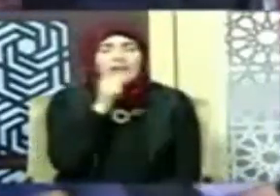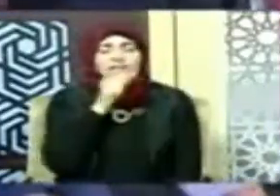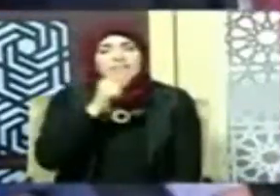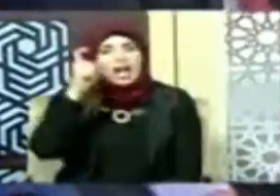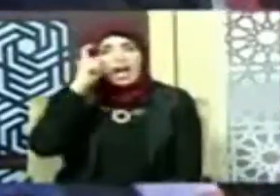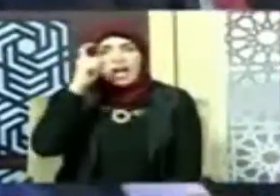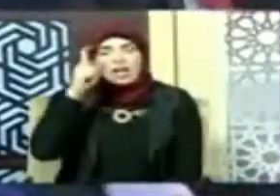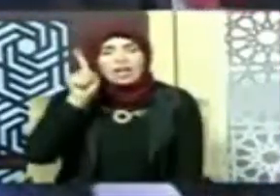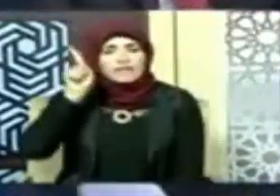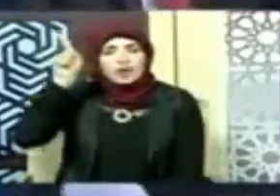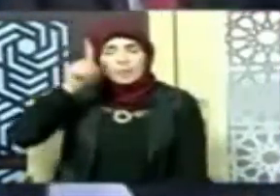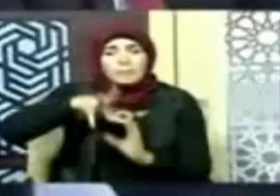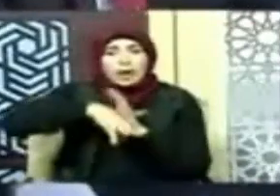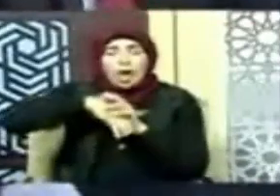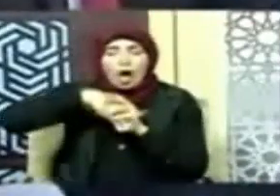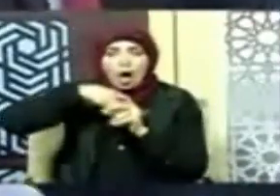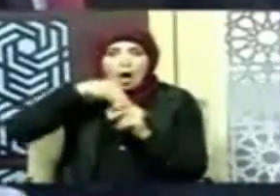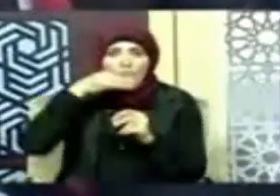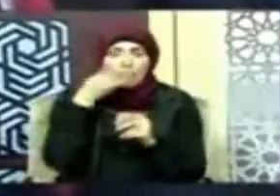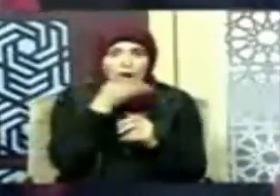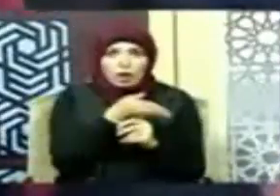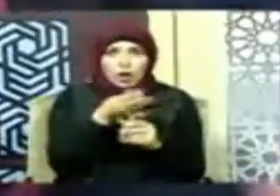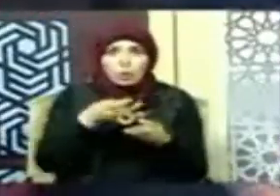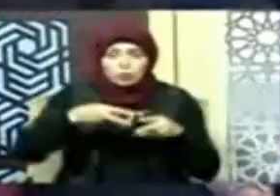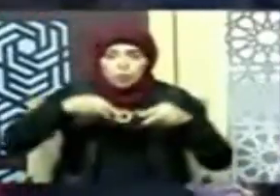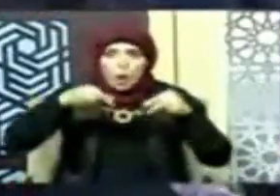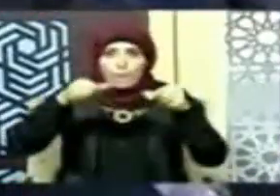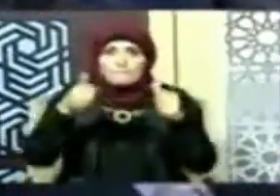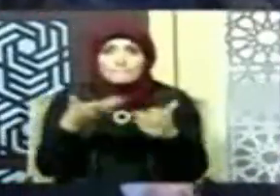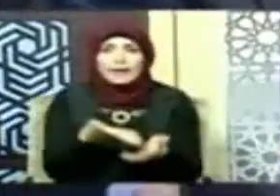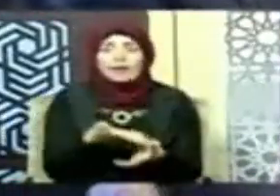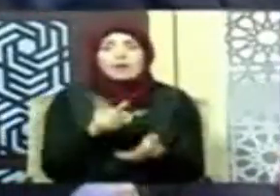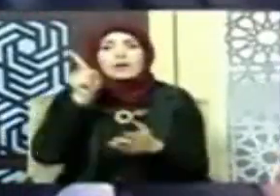أكفرت بالذي خلقك من تراب؟